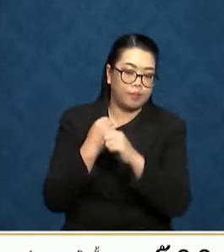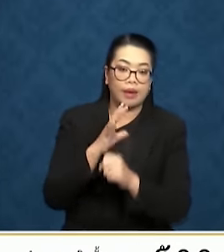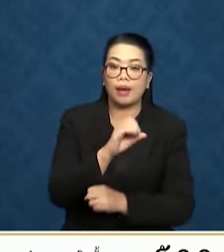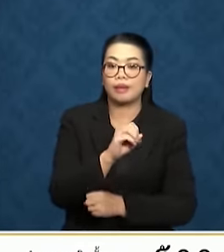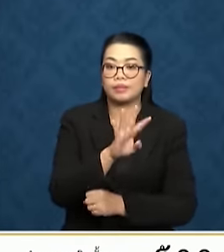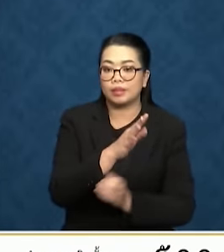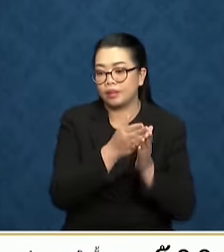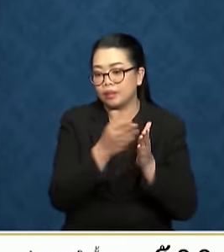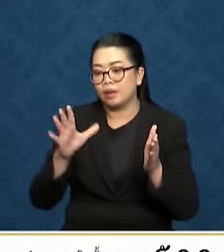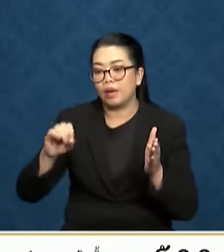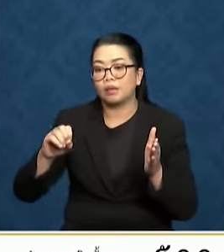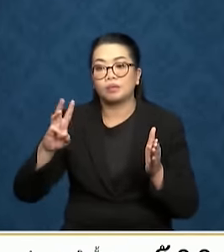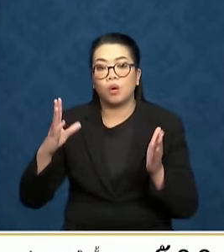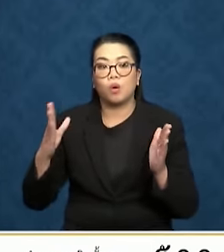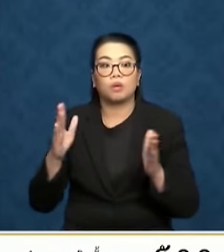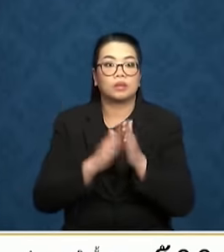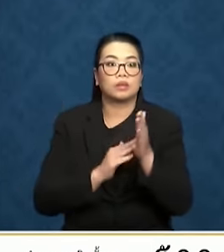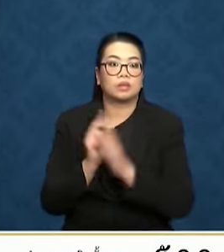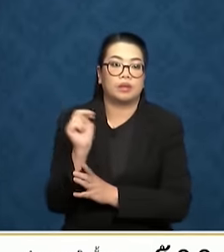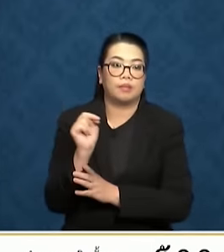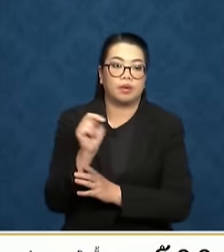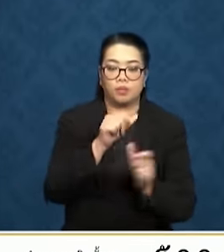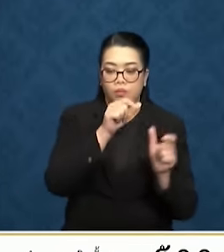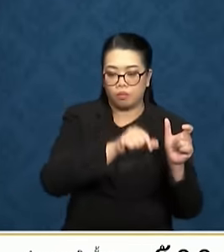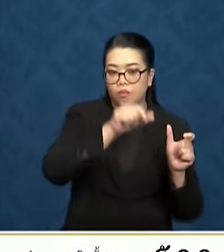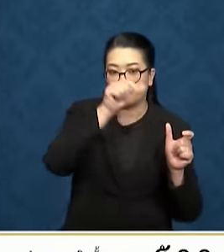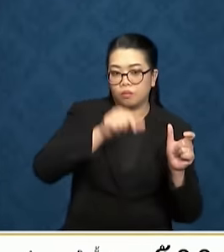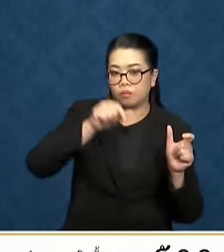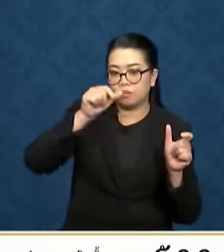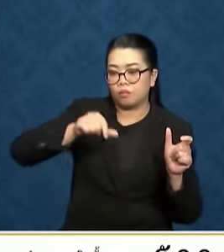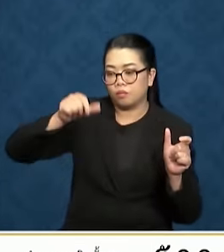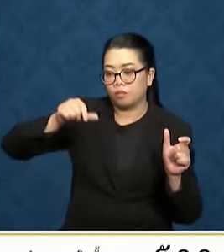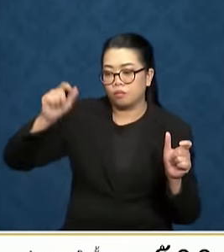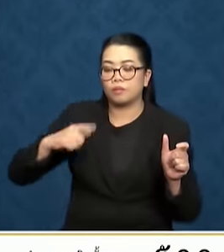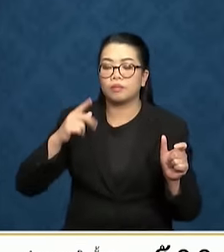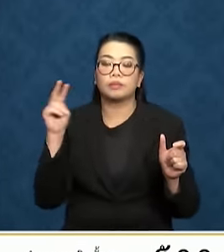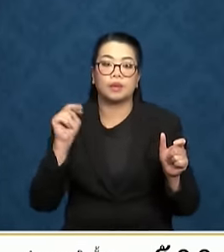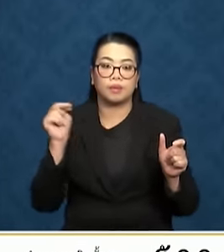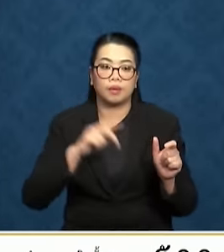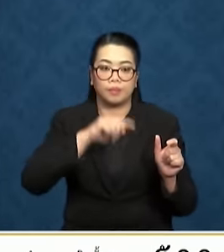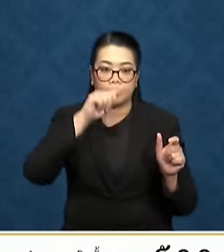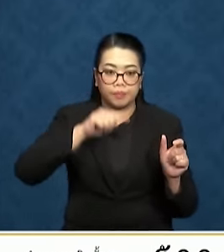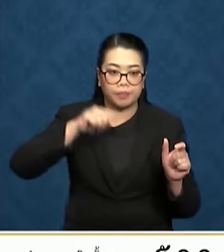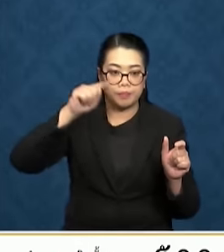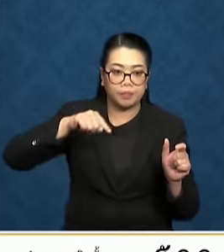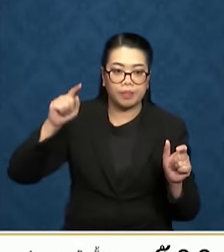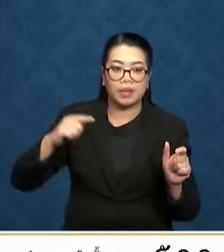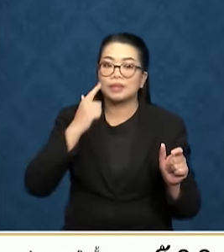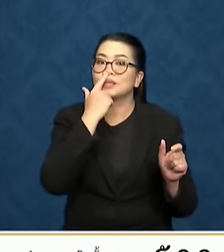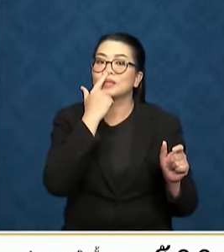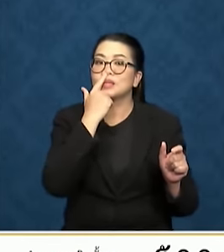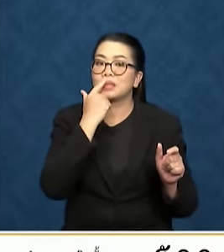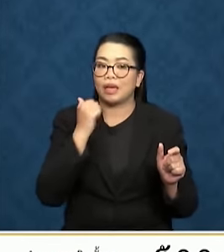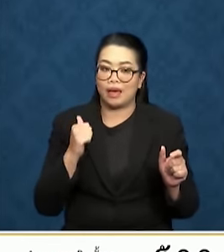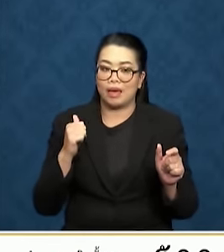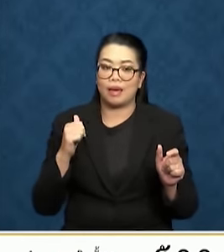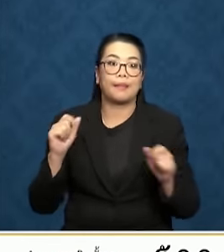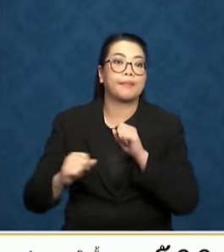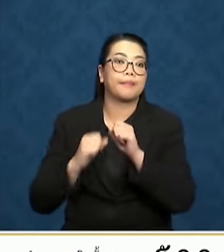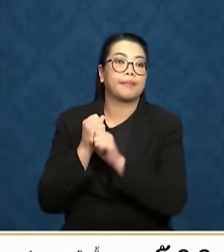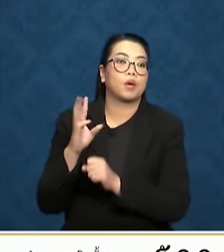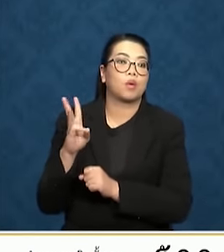2556สีน้ำเงินก็จะเห็นว่ามันขึ้นๆลงๆนะครับที่เป็นบาร์กราฟสีแดงที่ท่านเห็นอยู่ตรงนี้ก็คือปี